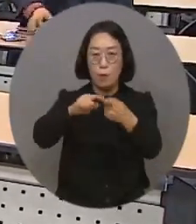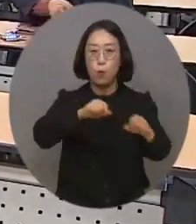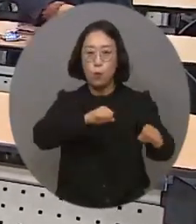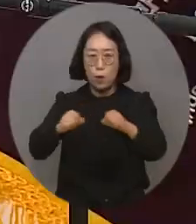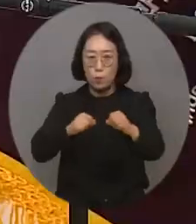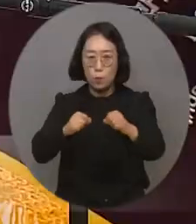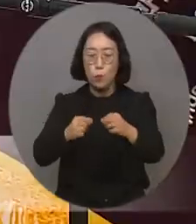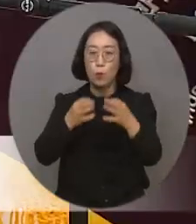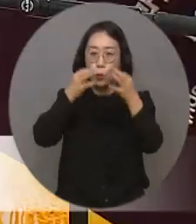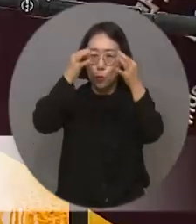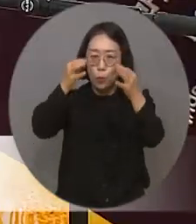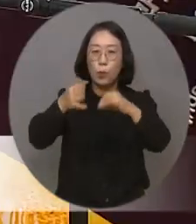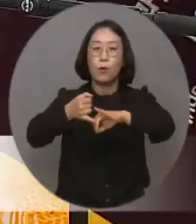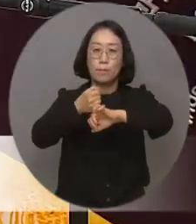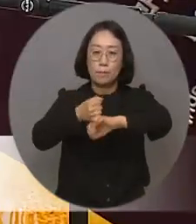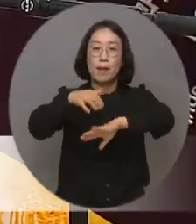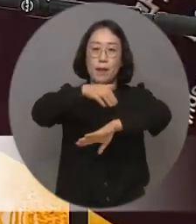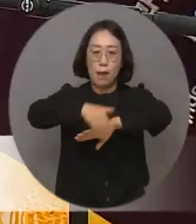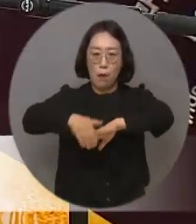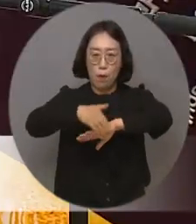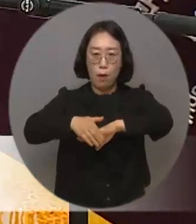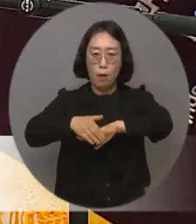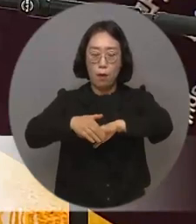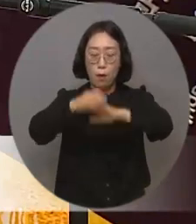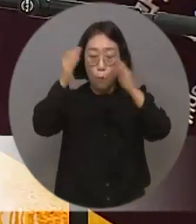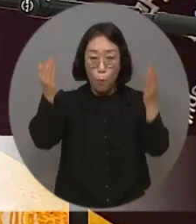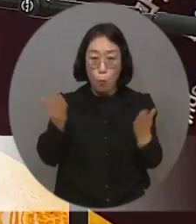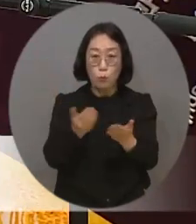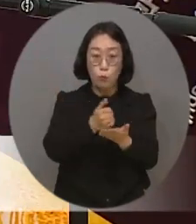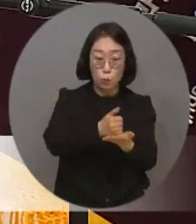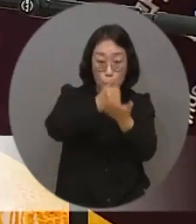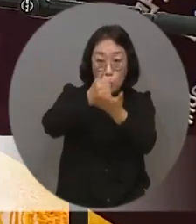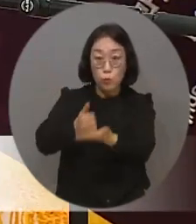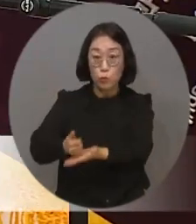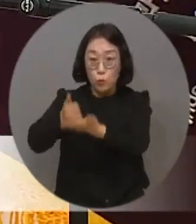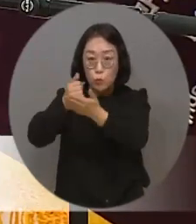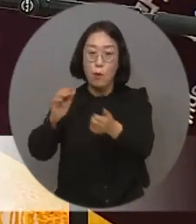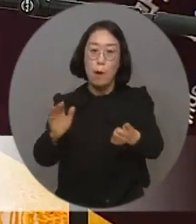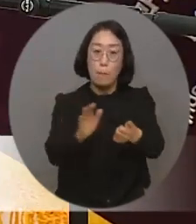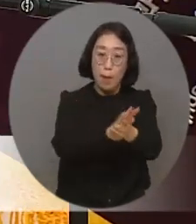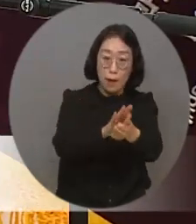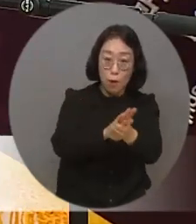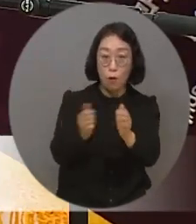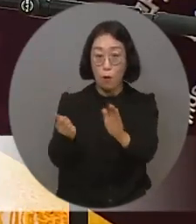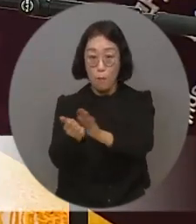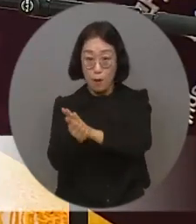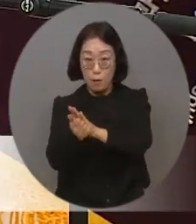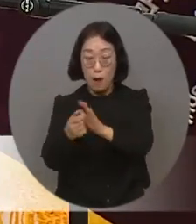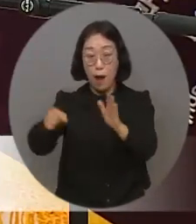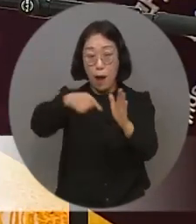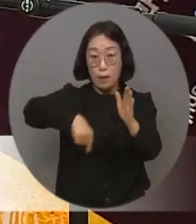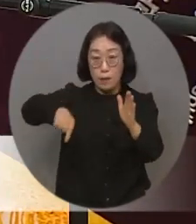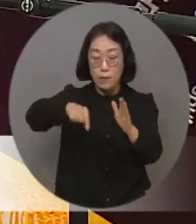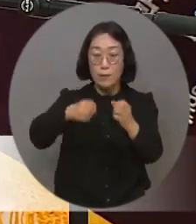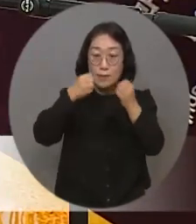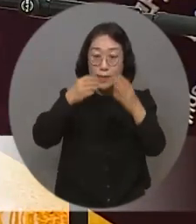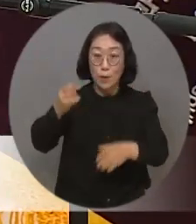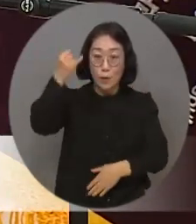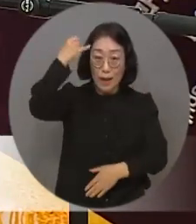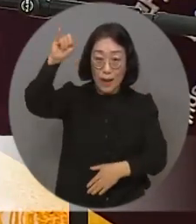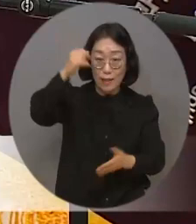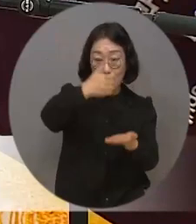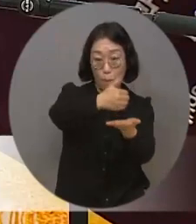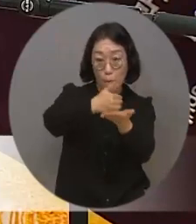계획입니다. 그리고 모두가 서로를 존중하고 배려하는 분위기를 만들어서 단체 내에 다양한